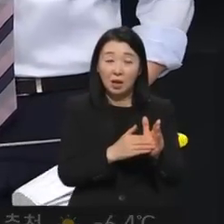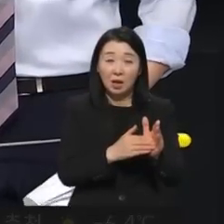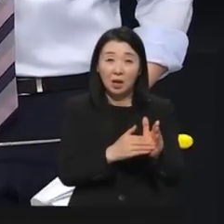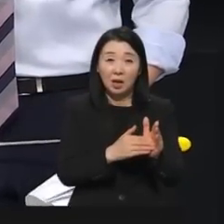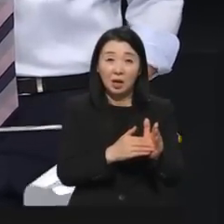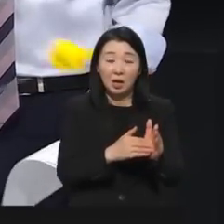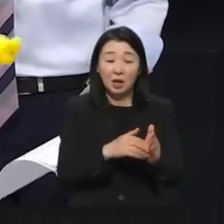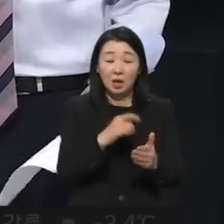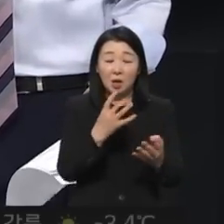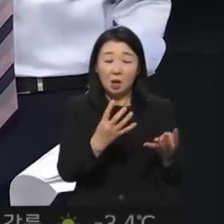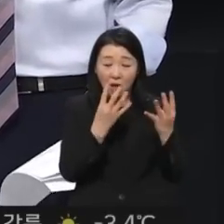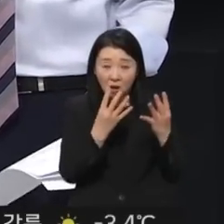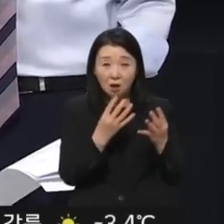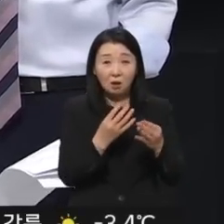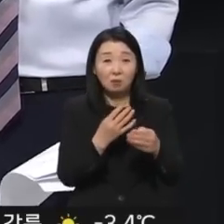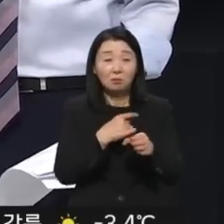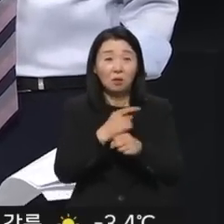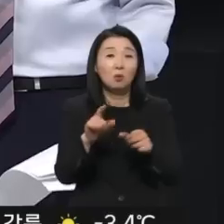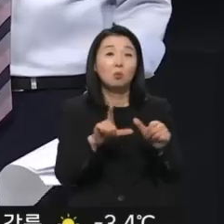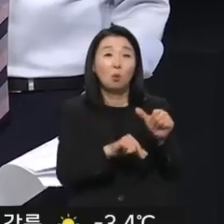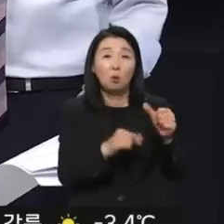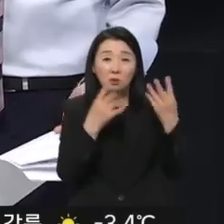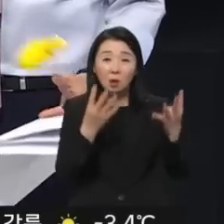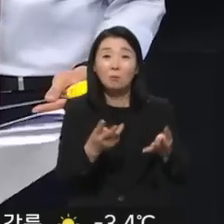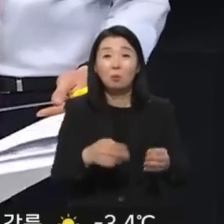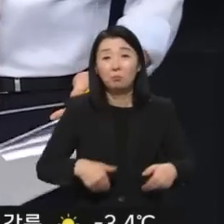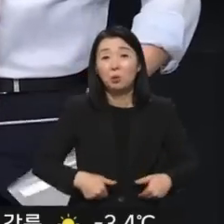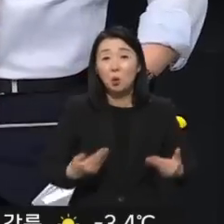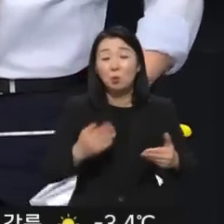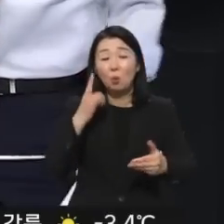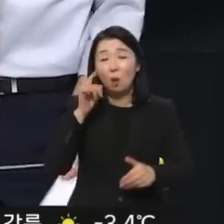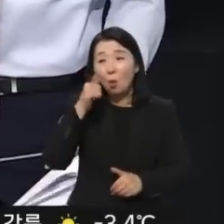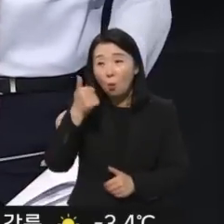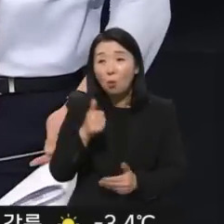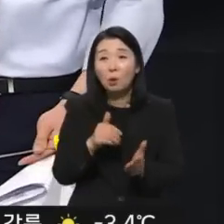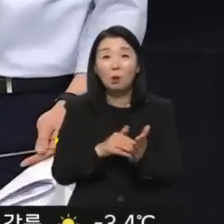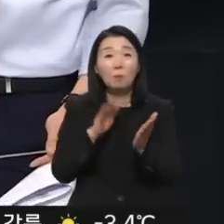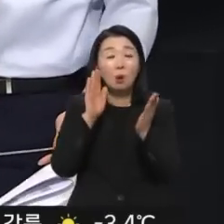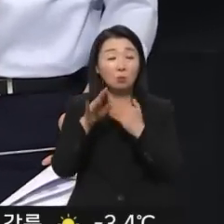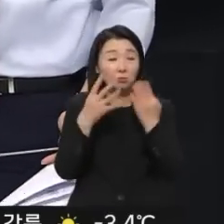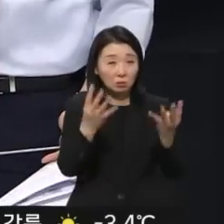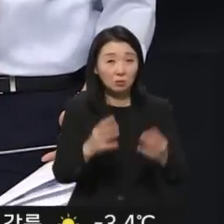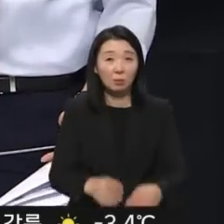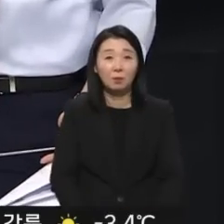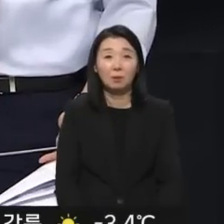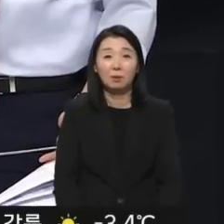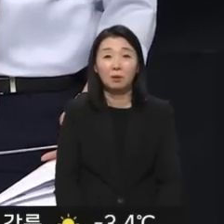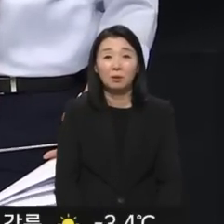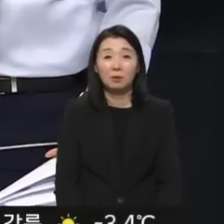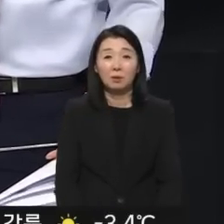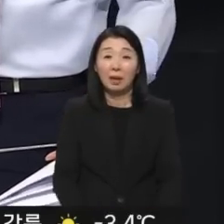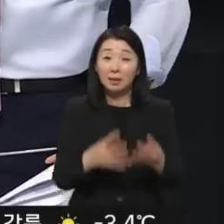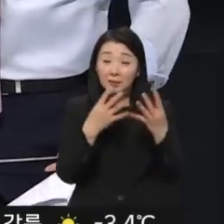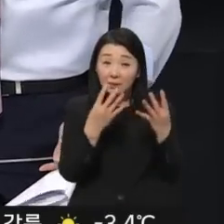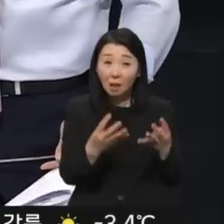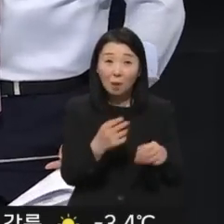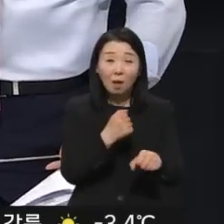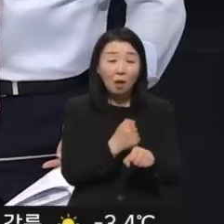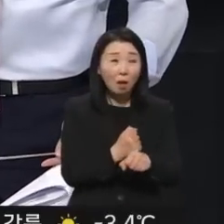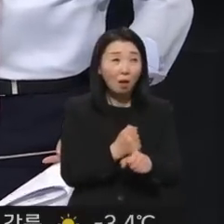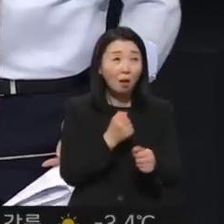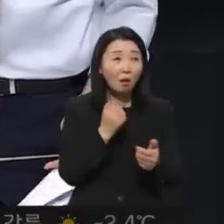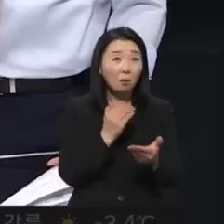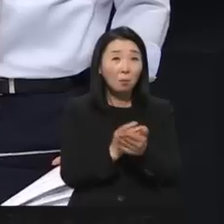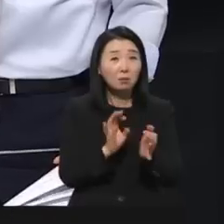5월입니다. 그러니까 굳이 사면을 받지 않더라도 이제 5개월만 지나면 출소인데요. 사면 자체가 하나 마나한